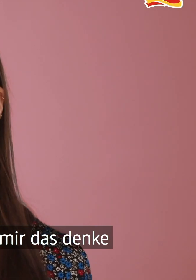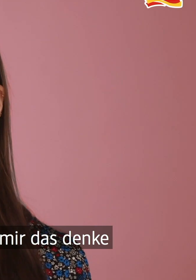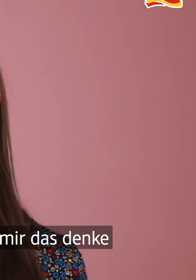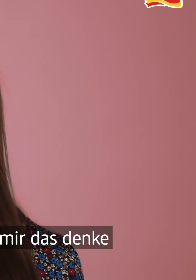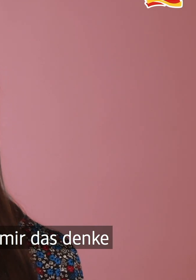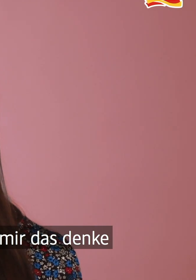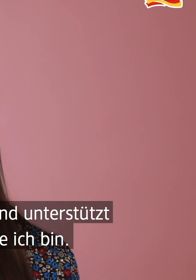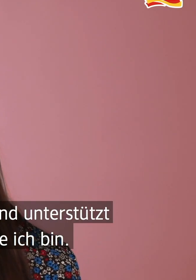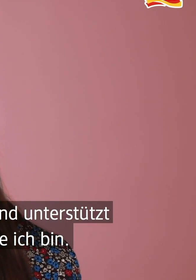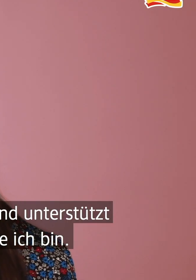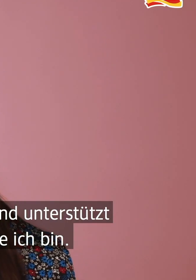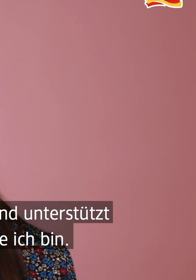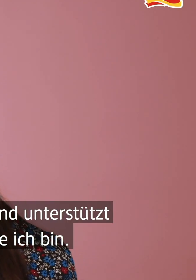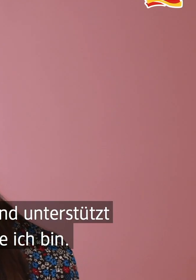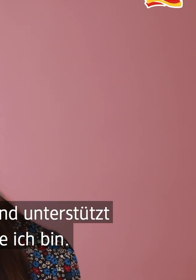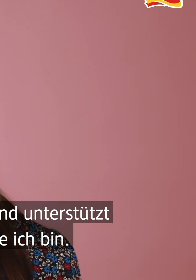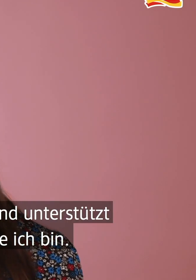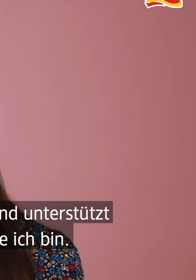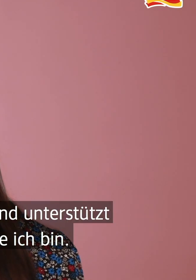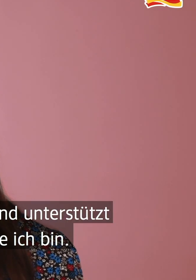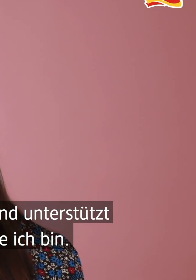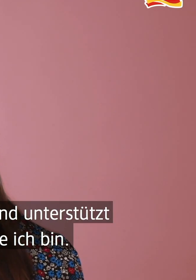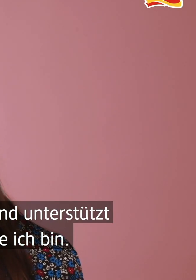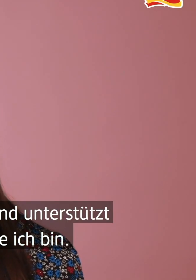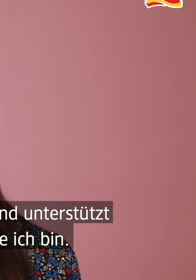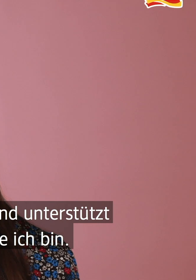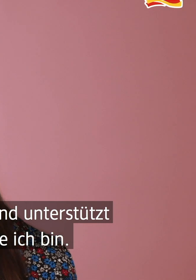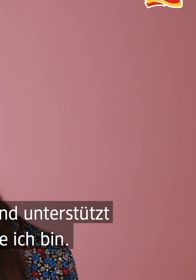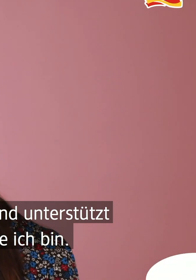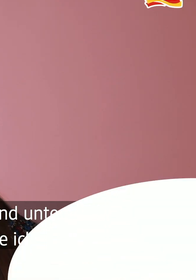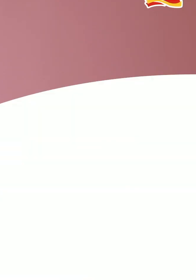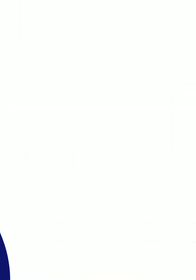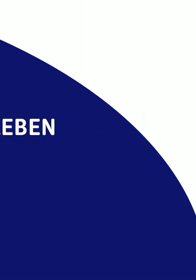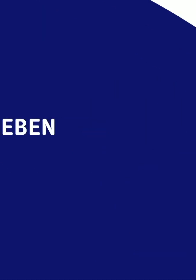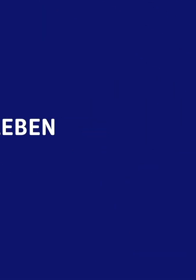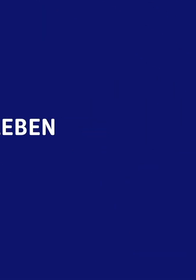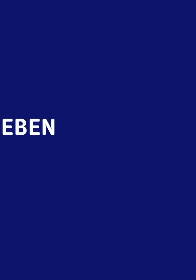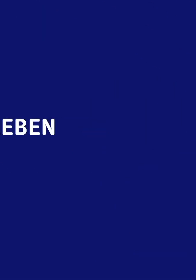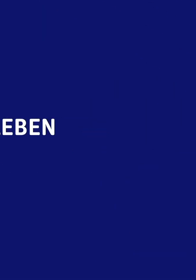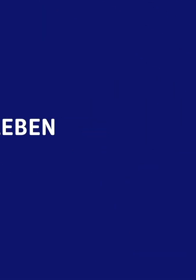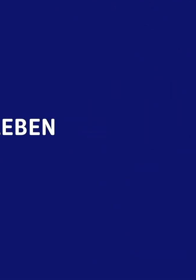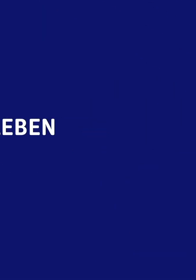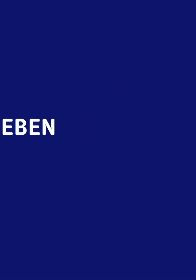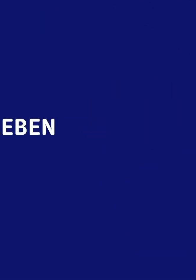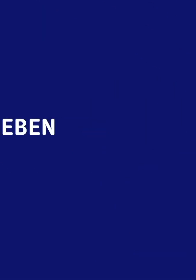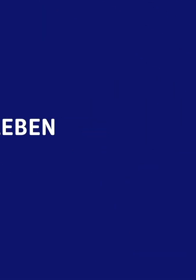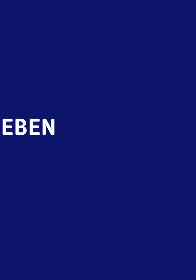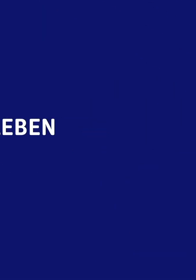einbringen, wie man das denkt, und DM steht da genau hinter mir und unterstützt mich und lässt mich so sein, wie ich bin.